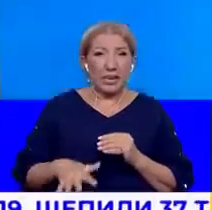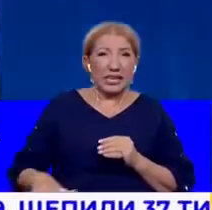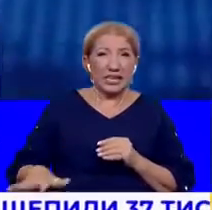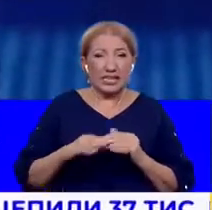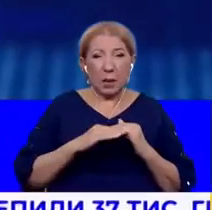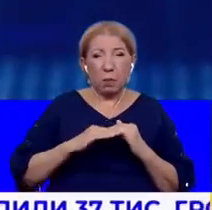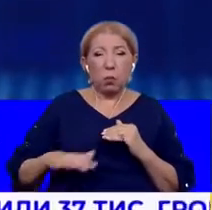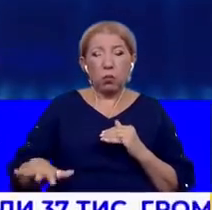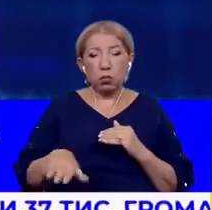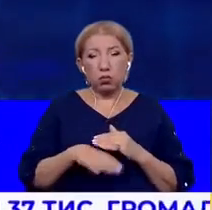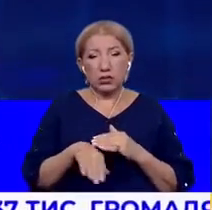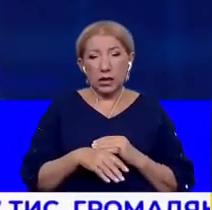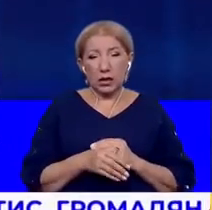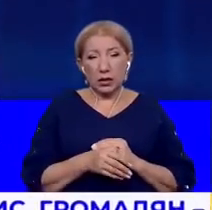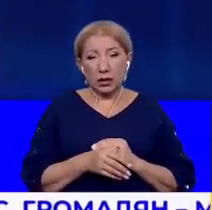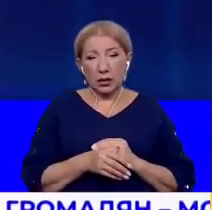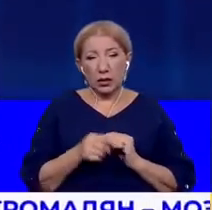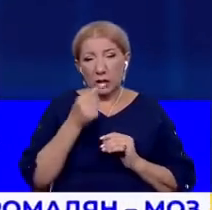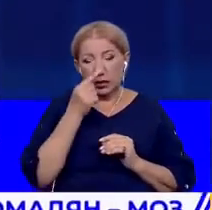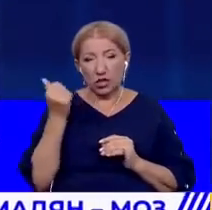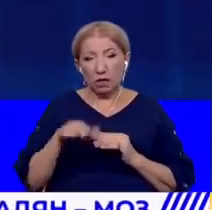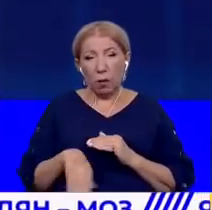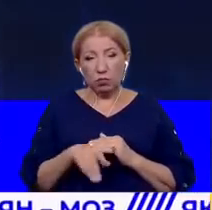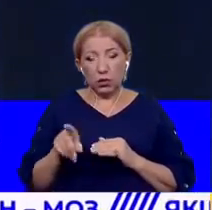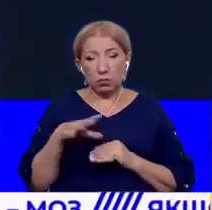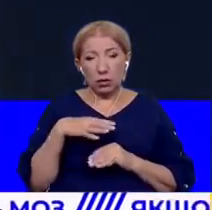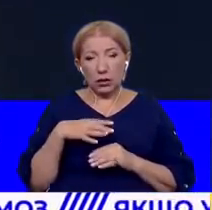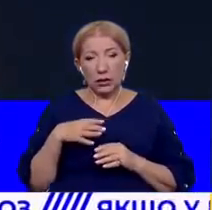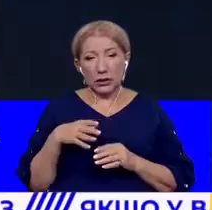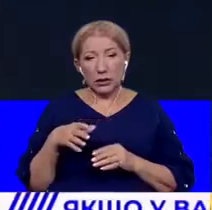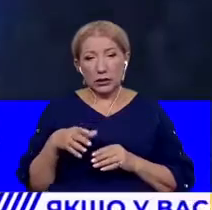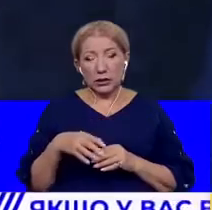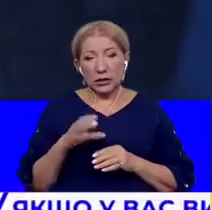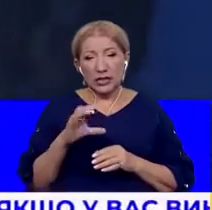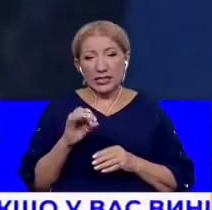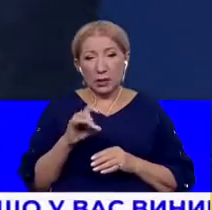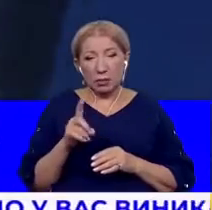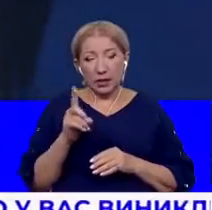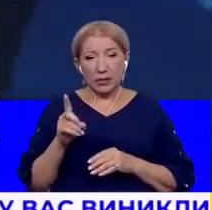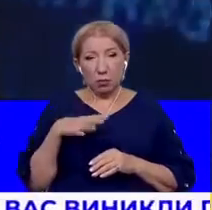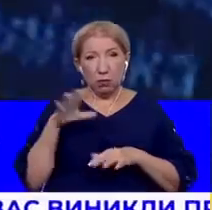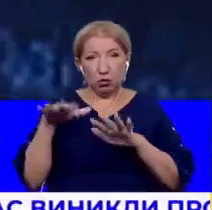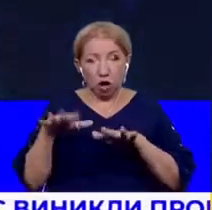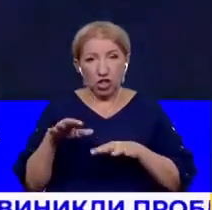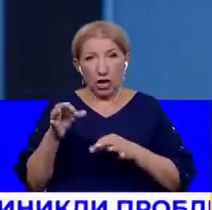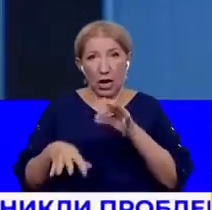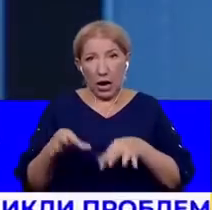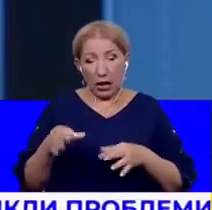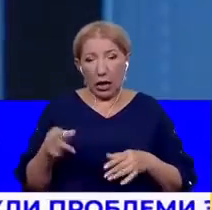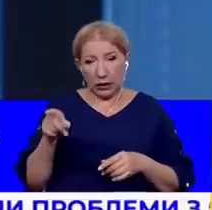пустель. Буквально нещодавно у тій пустелі був Сібрис і заливало дощами все, і градами. Абсолютно. І постійно